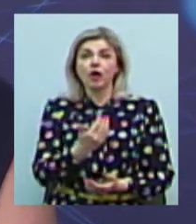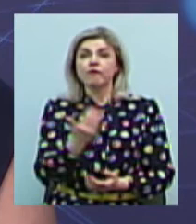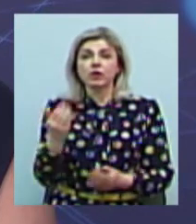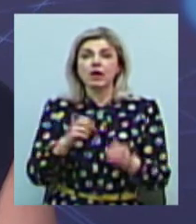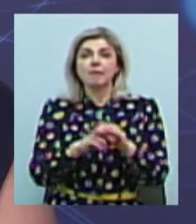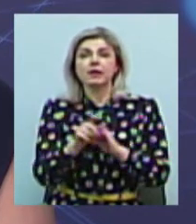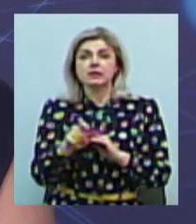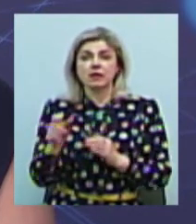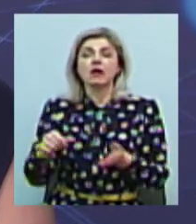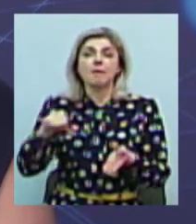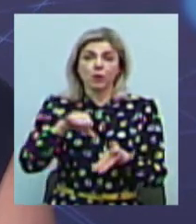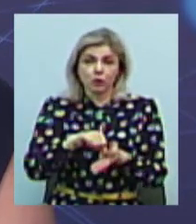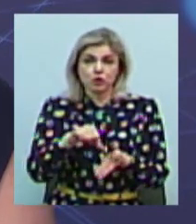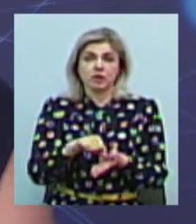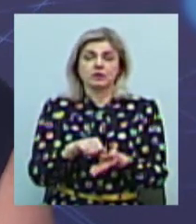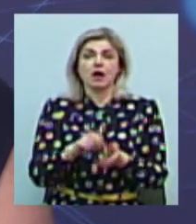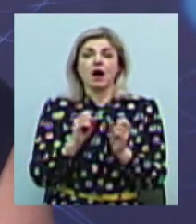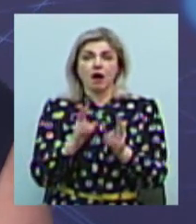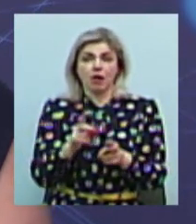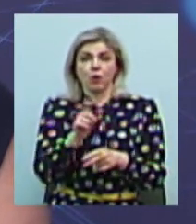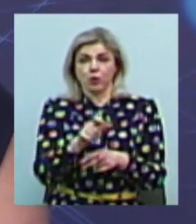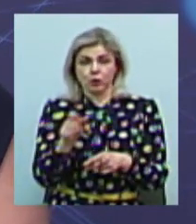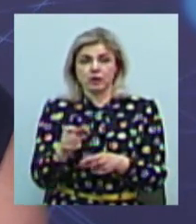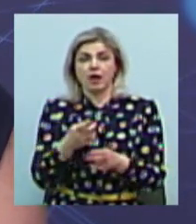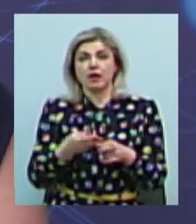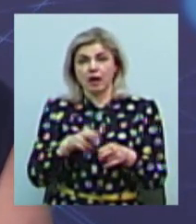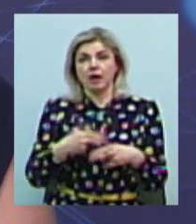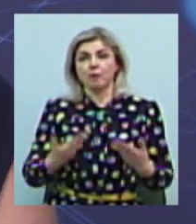переселенці, приймають участь, як і люди, які